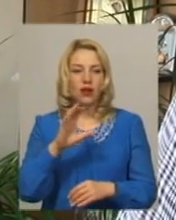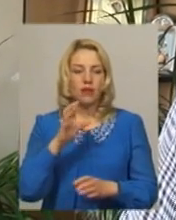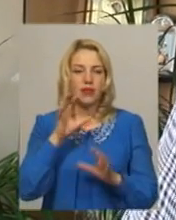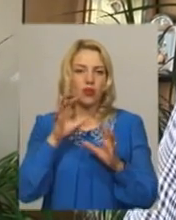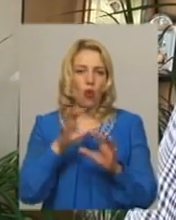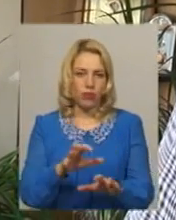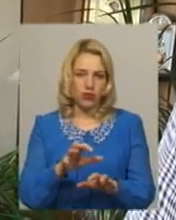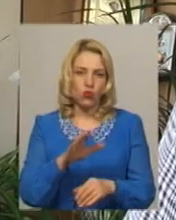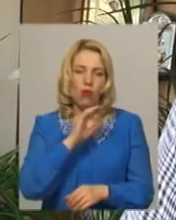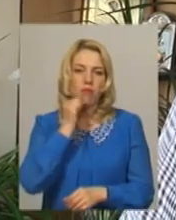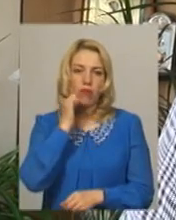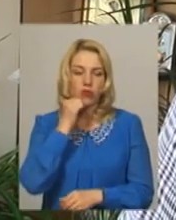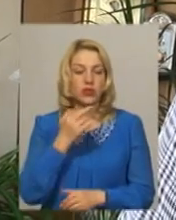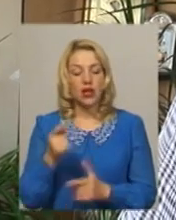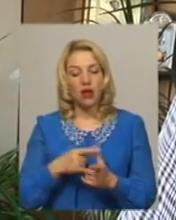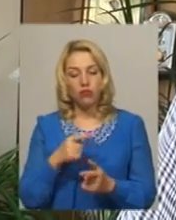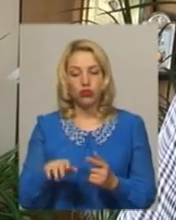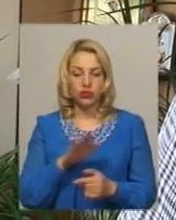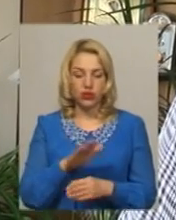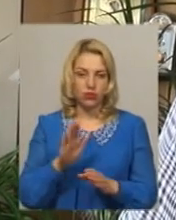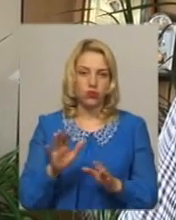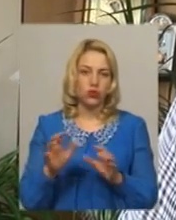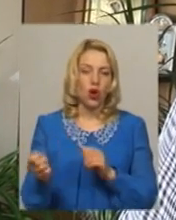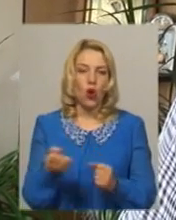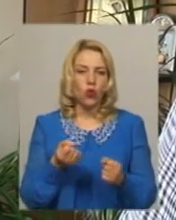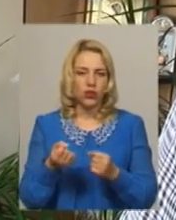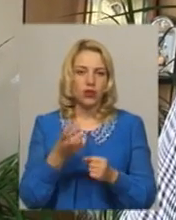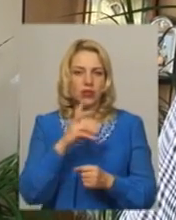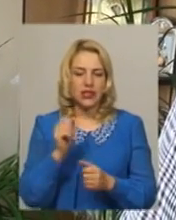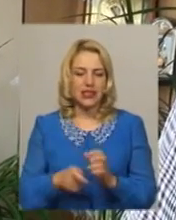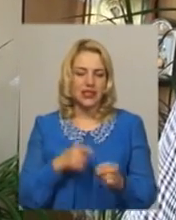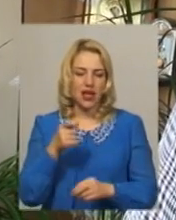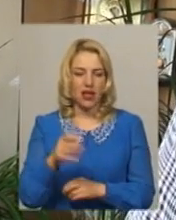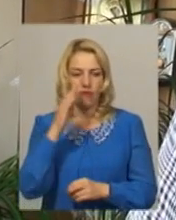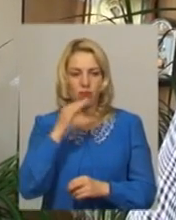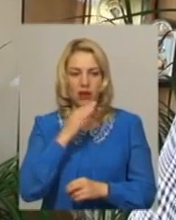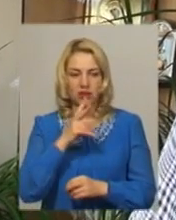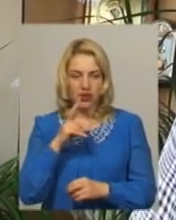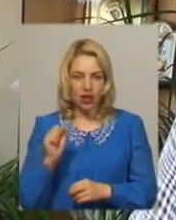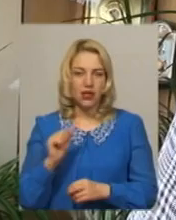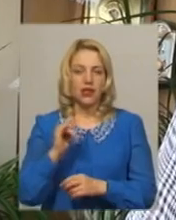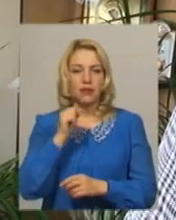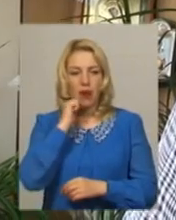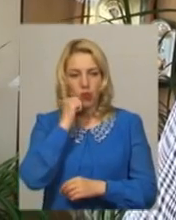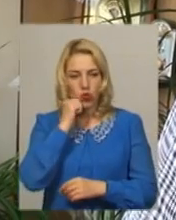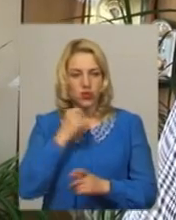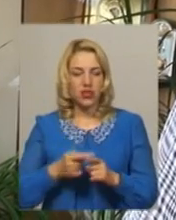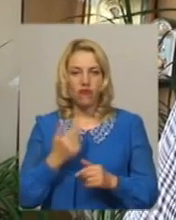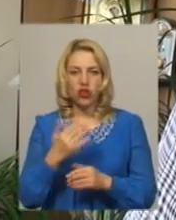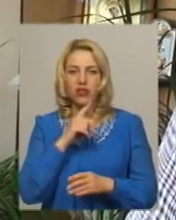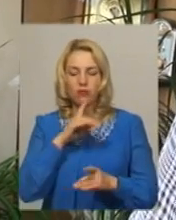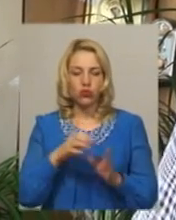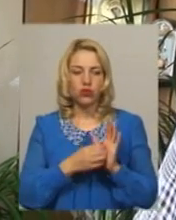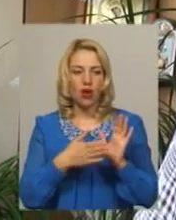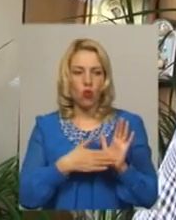бабусі. Або діти будуть утримуватися за заявою батька, бабусею, тобто вони не будуть на